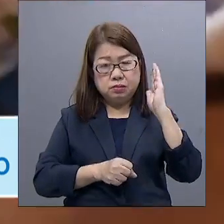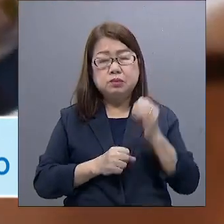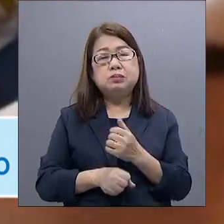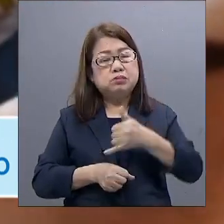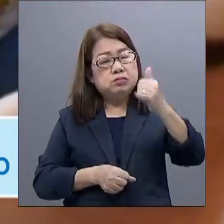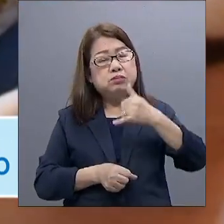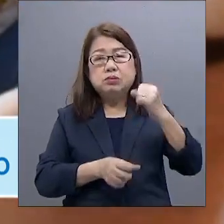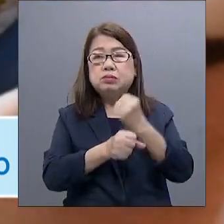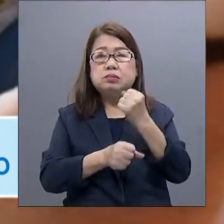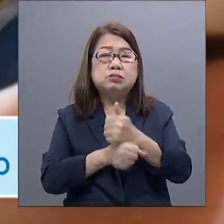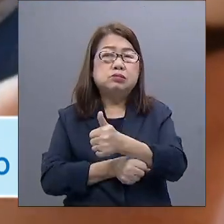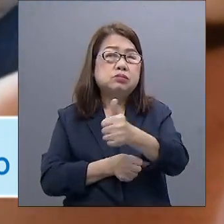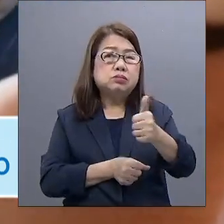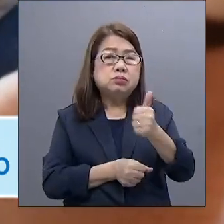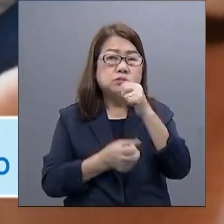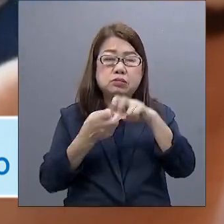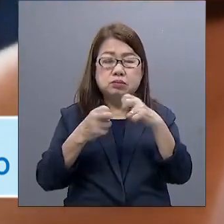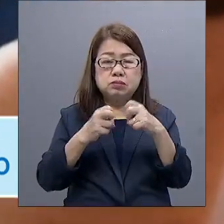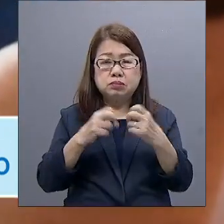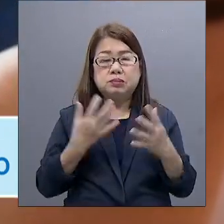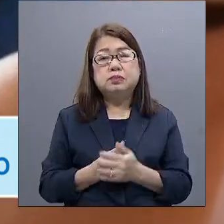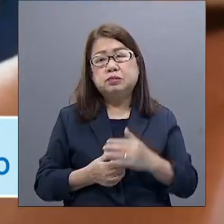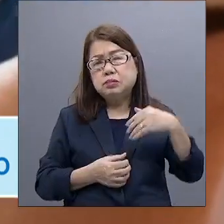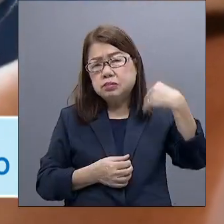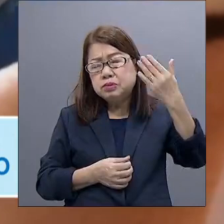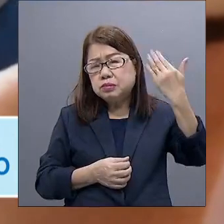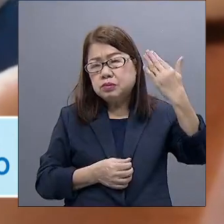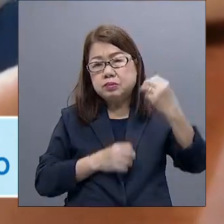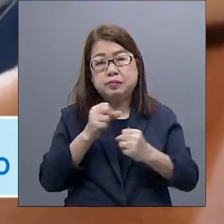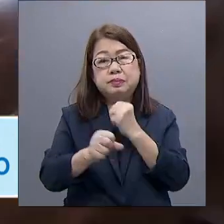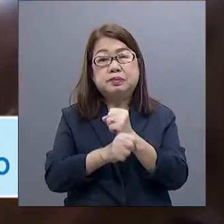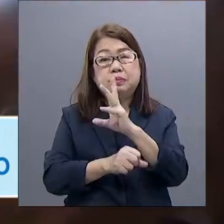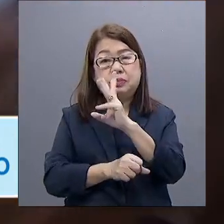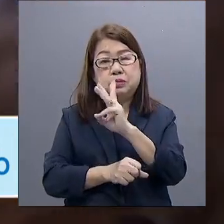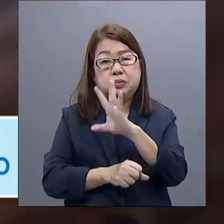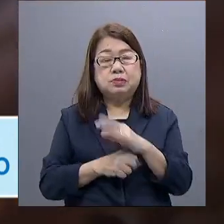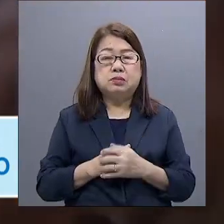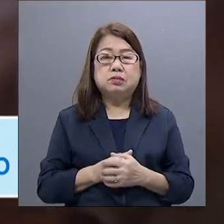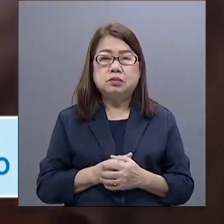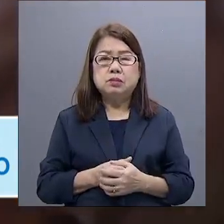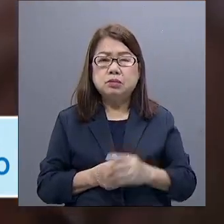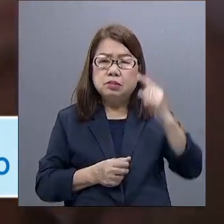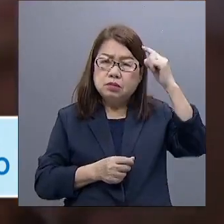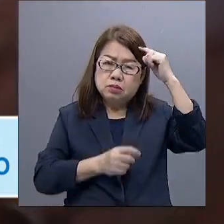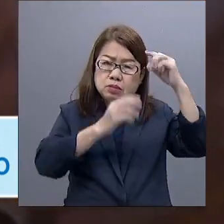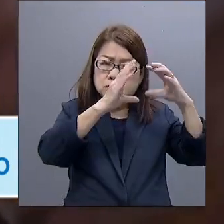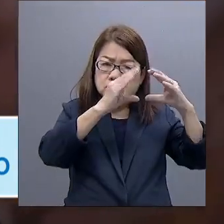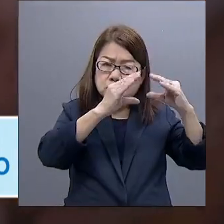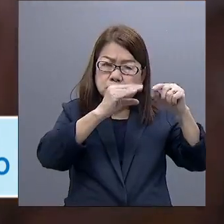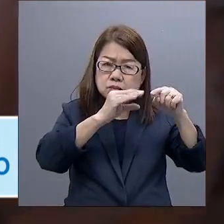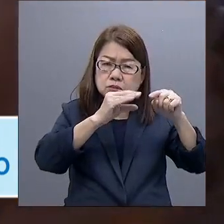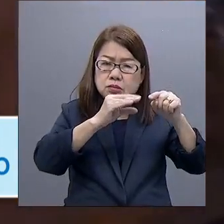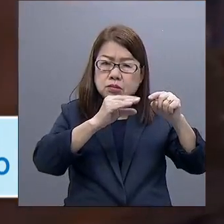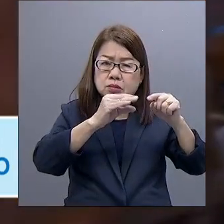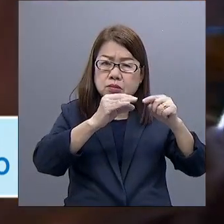ได้ไม่มปัหาค่ะแต่พอมากลางปี 65 ปรากฏว่าเกิดความผปกติทั้งสมองจนกระทั่งเข้าขั้น